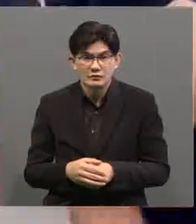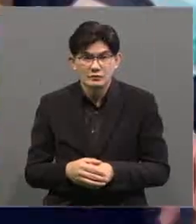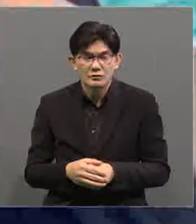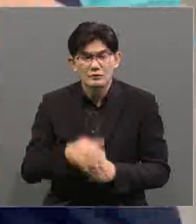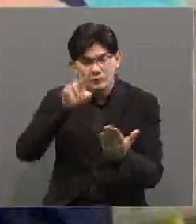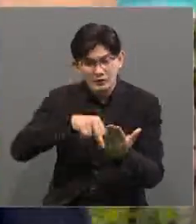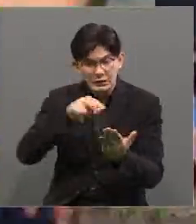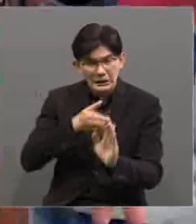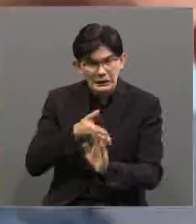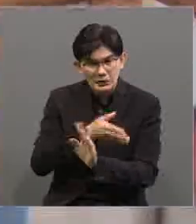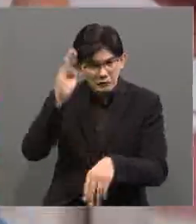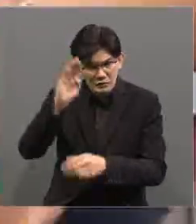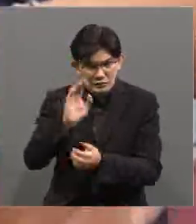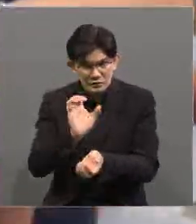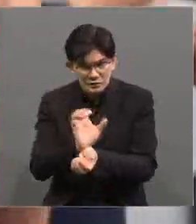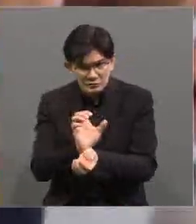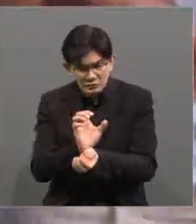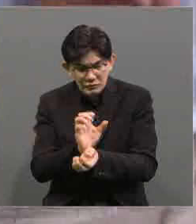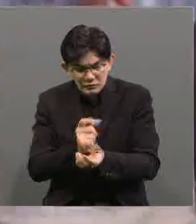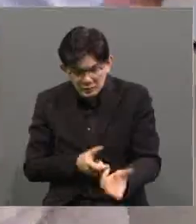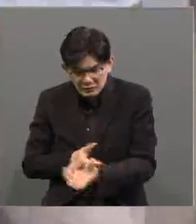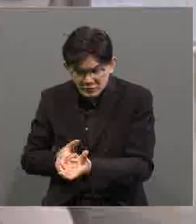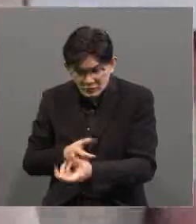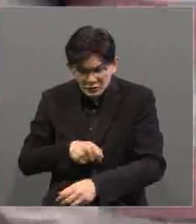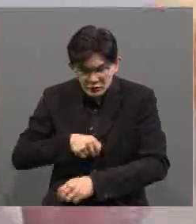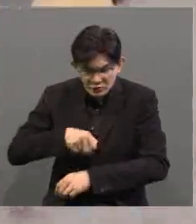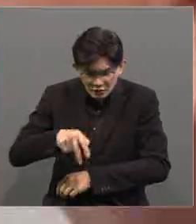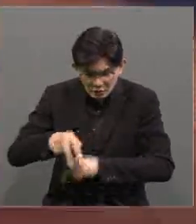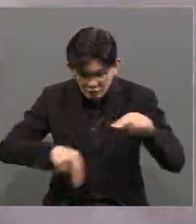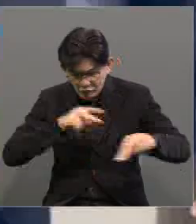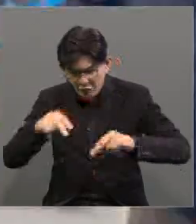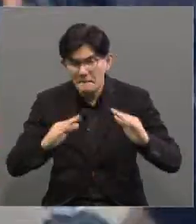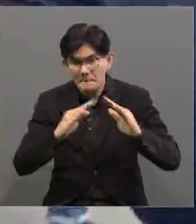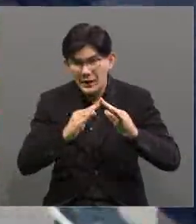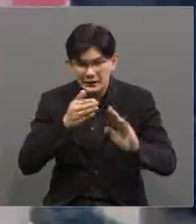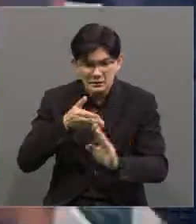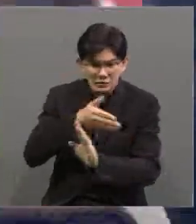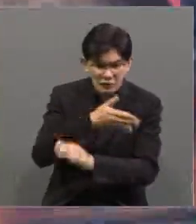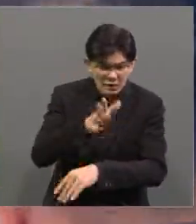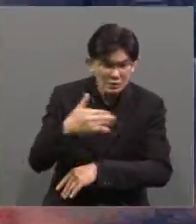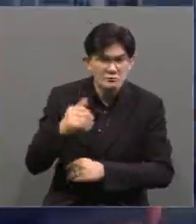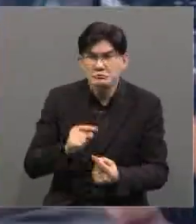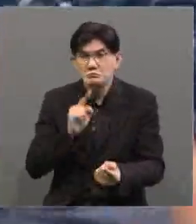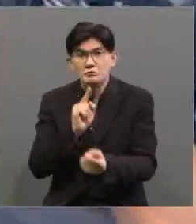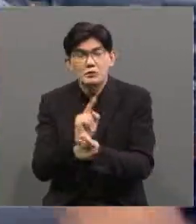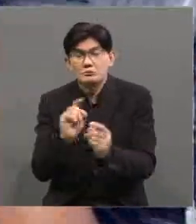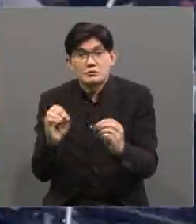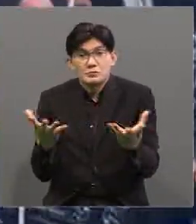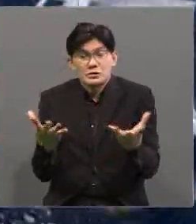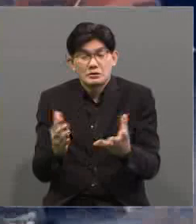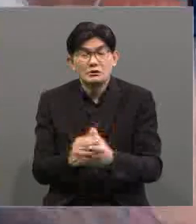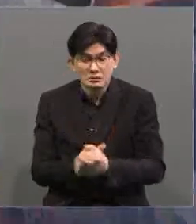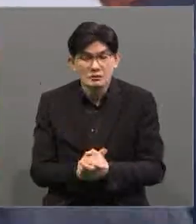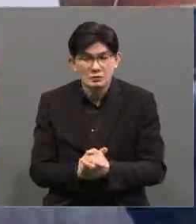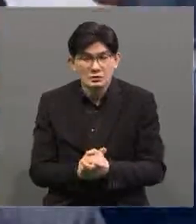ะอ่านให้คุณผู้ชมฟังไปตำรวจพร้อมอาวุธครบมือก็เข้าไปตรวจสอบตรวจค้นที่บ้านก่อนหน้านี้แต่ว่าไม่เจอ